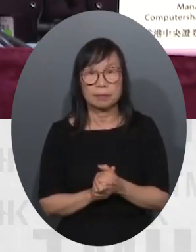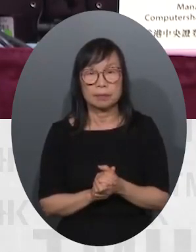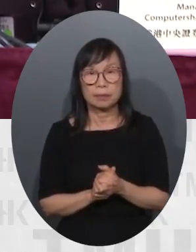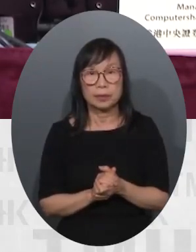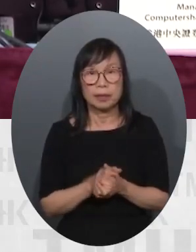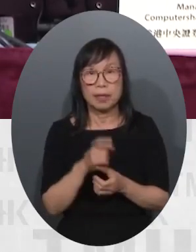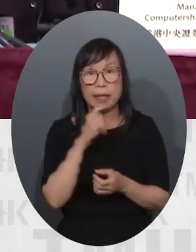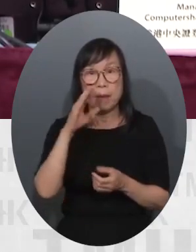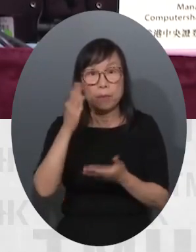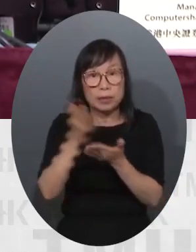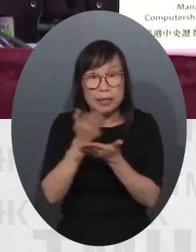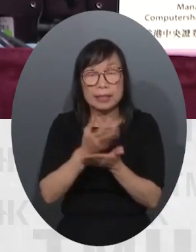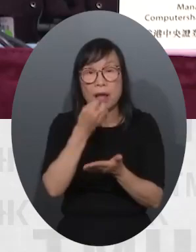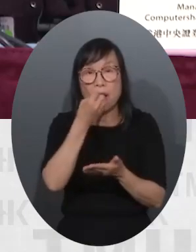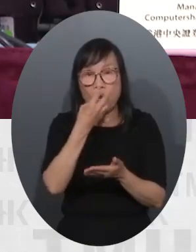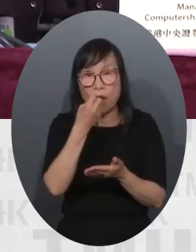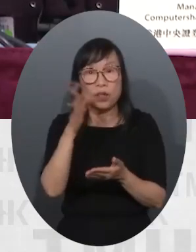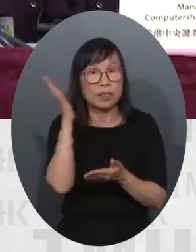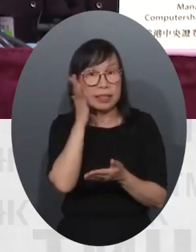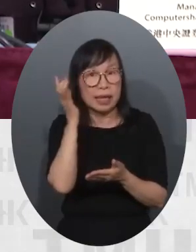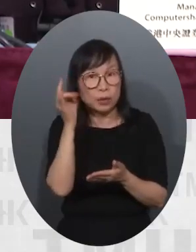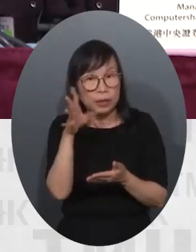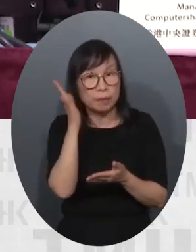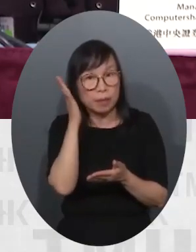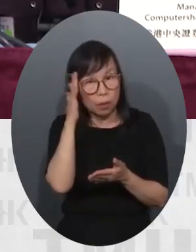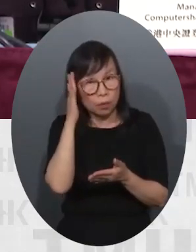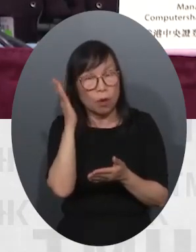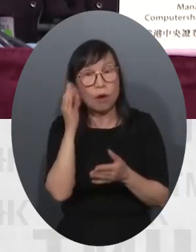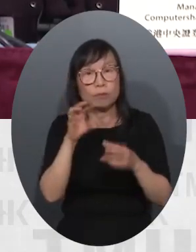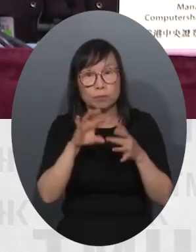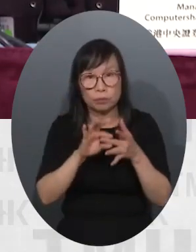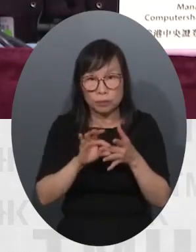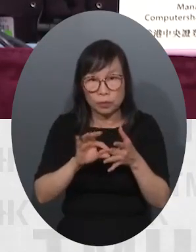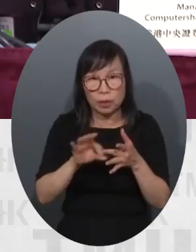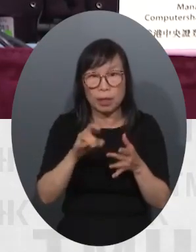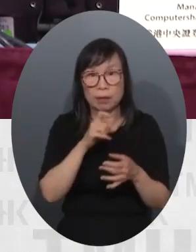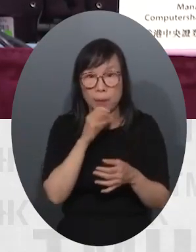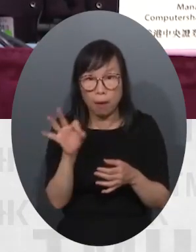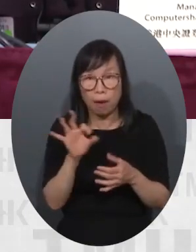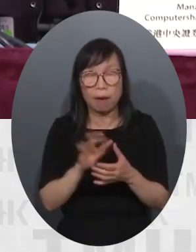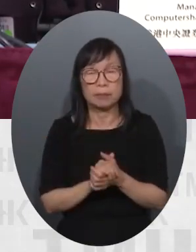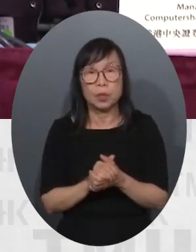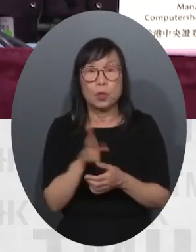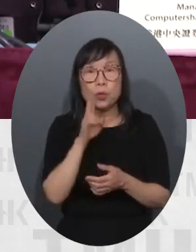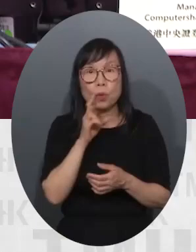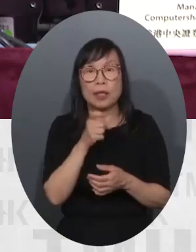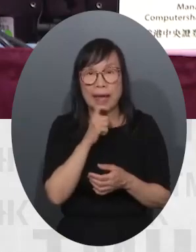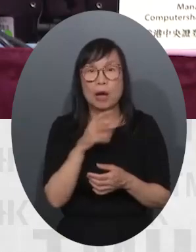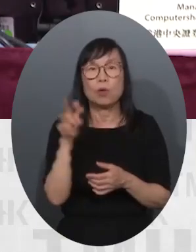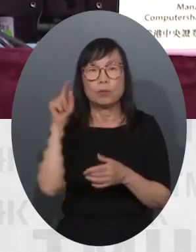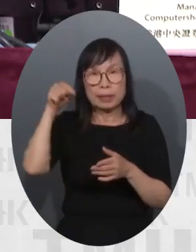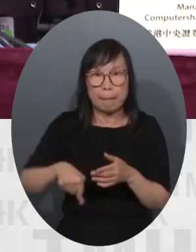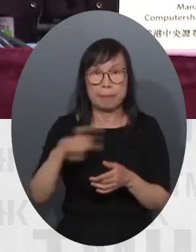你有嘗試在香港的酒店留港度假嗎？請記住，如果有請按